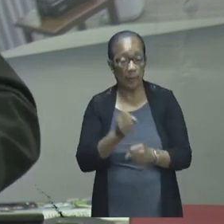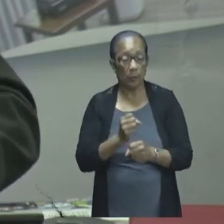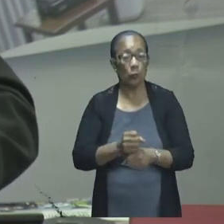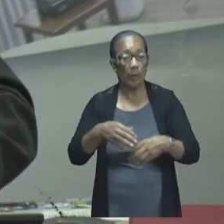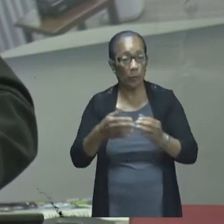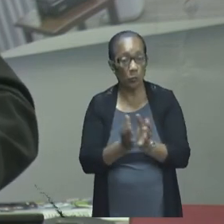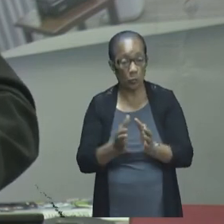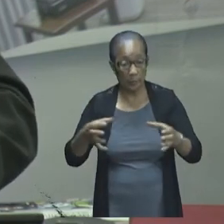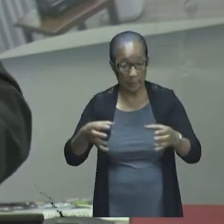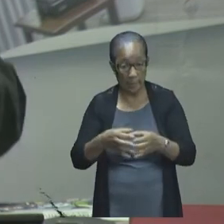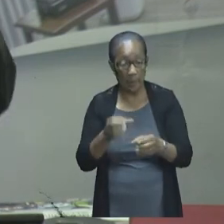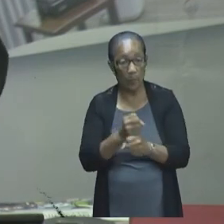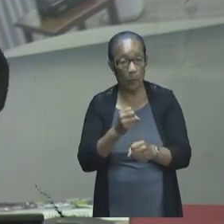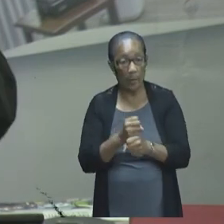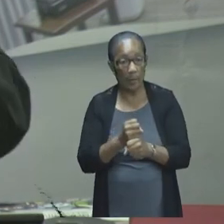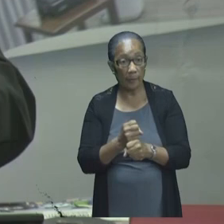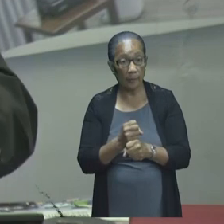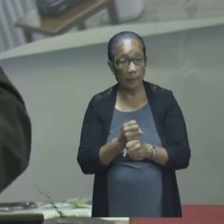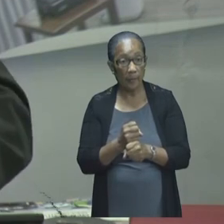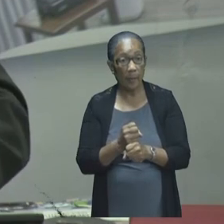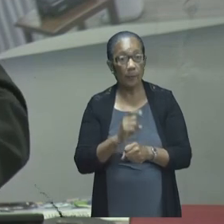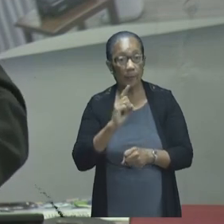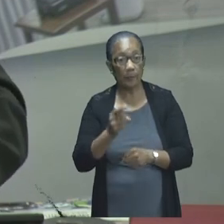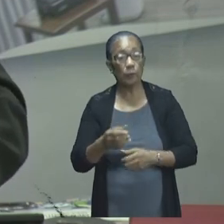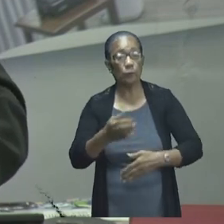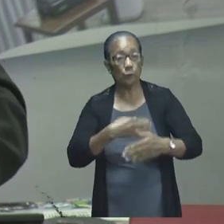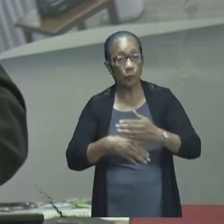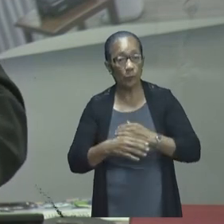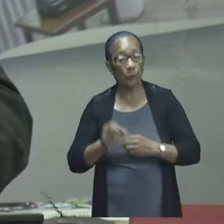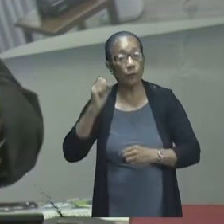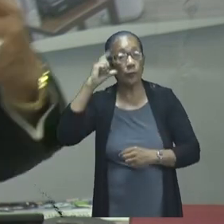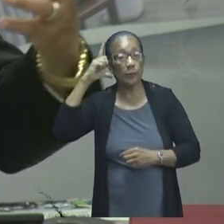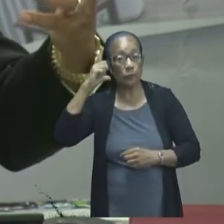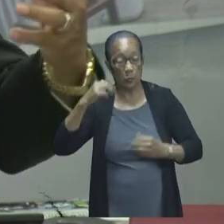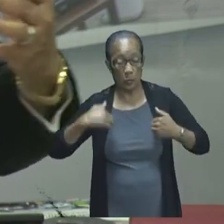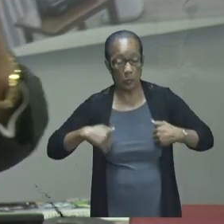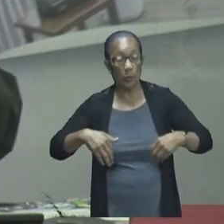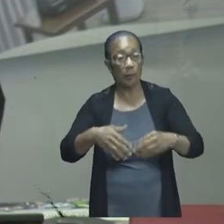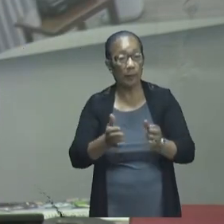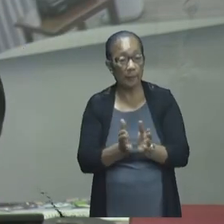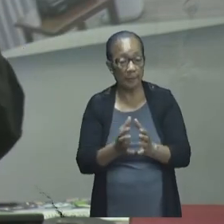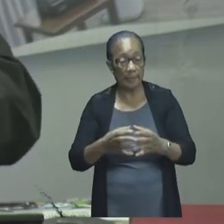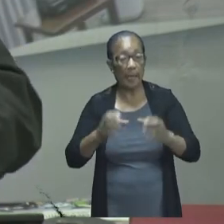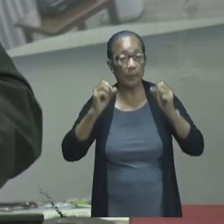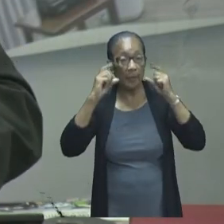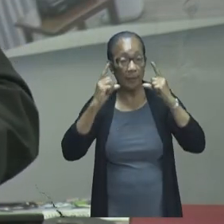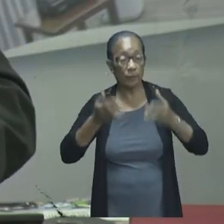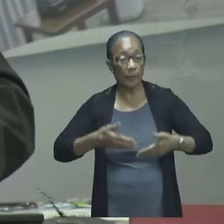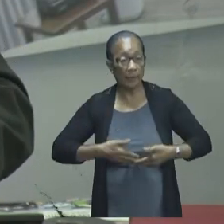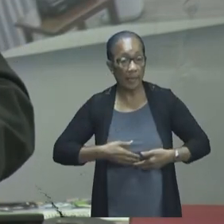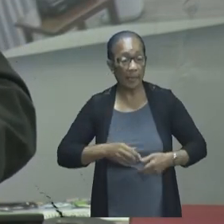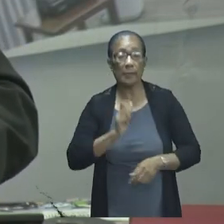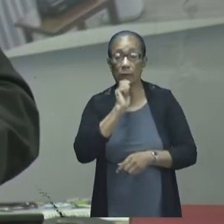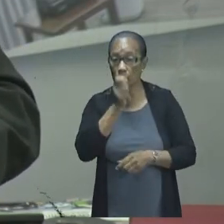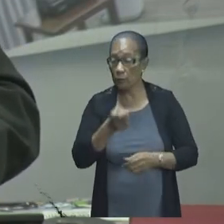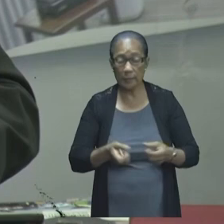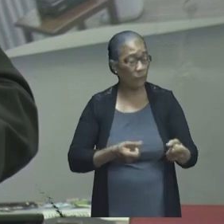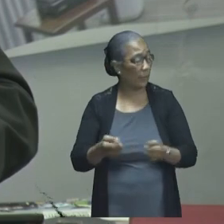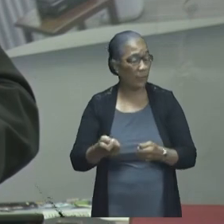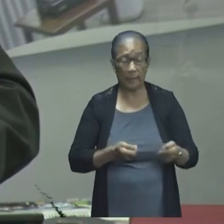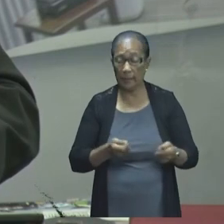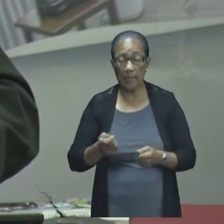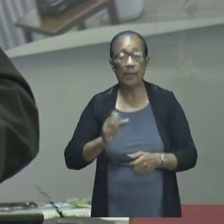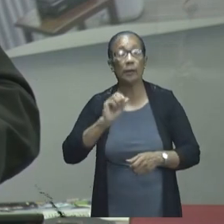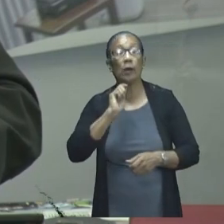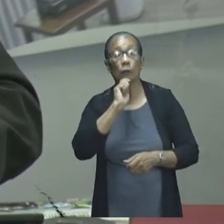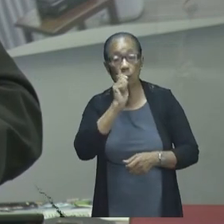samenstellen maar dat zou voorbereid door deskundigen en dat is nog voorstellen wat de vanuit de samen liegen gaten we geen voorstel van de regering op